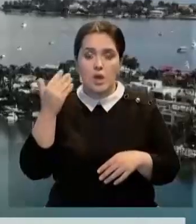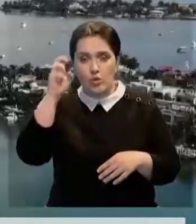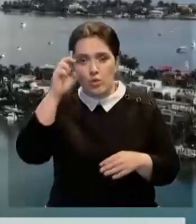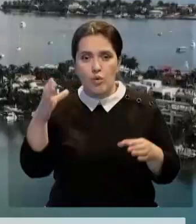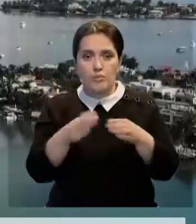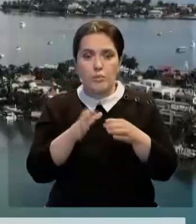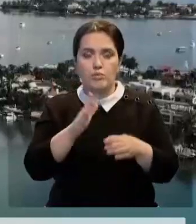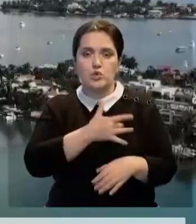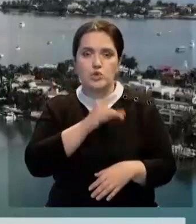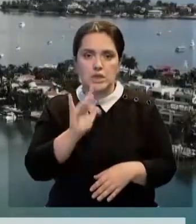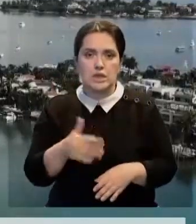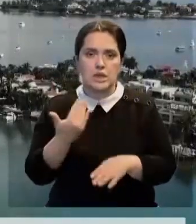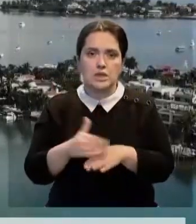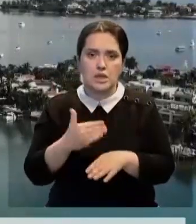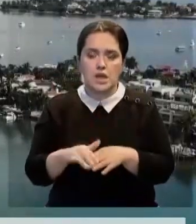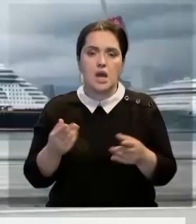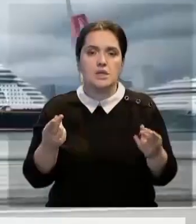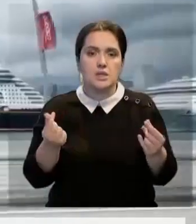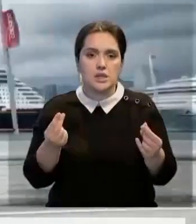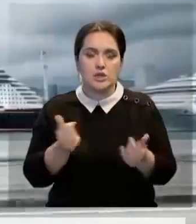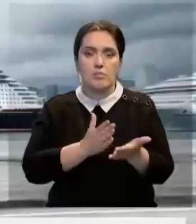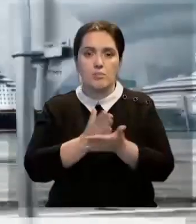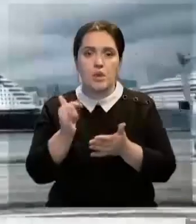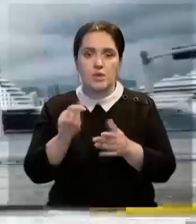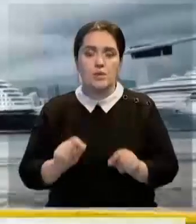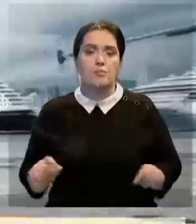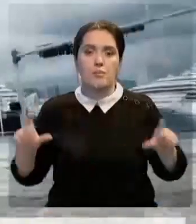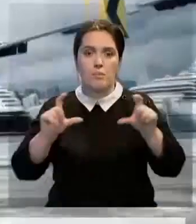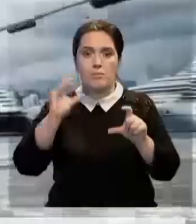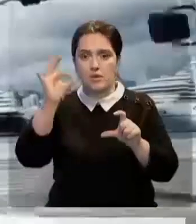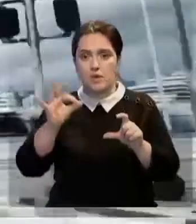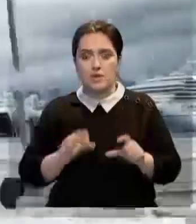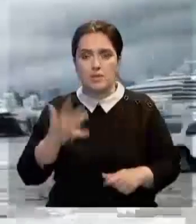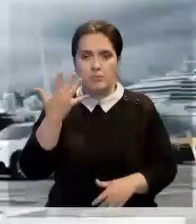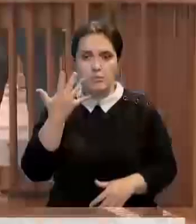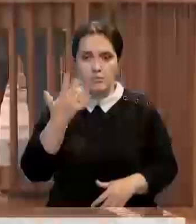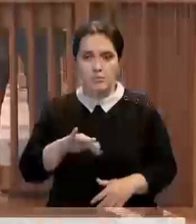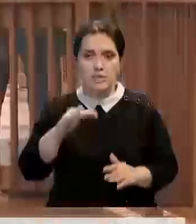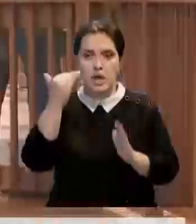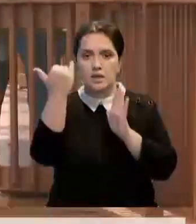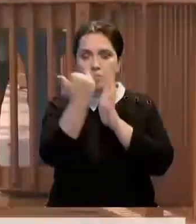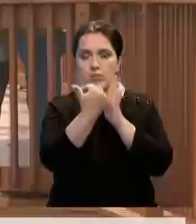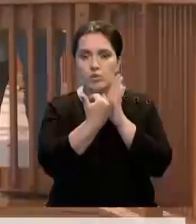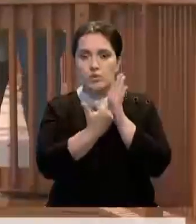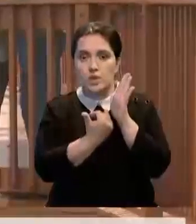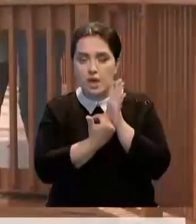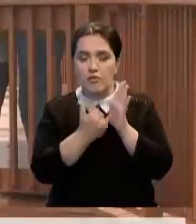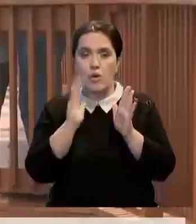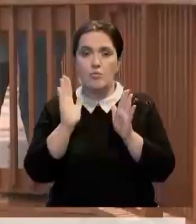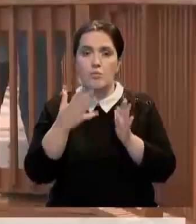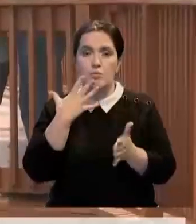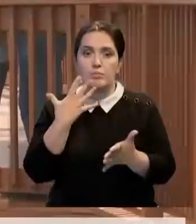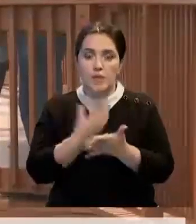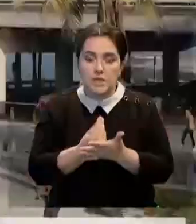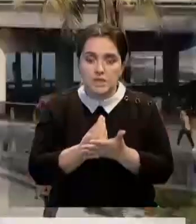продолжит ужесточать кредитно-денежную политику и повысит ставку как минимум на 50 пунктов. Это затронет не только местные